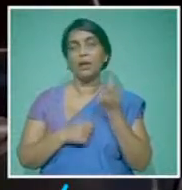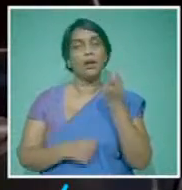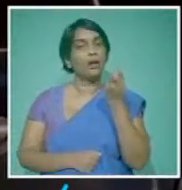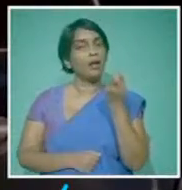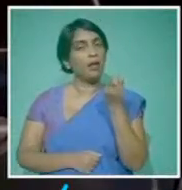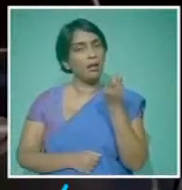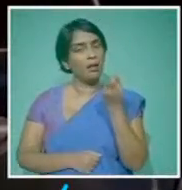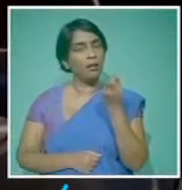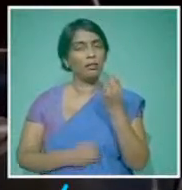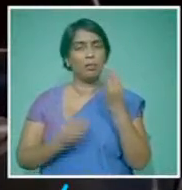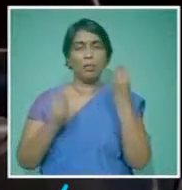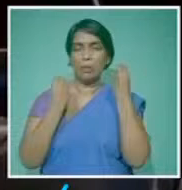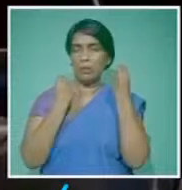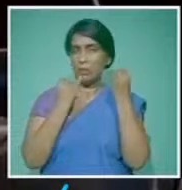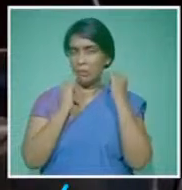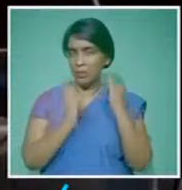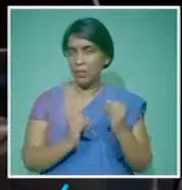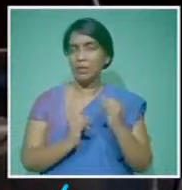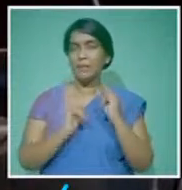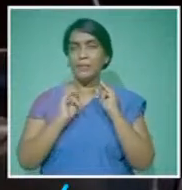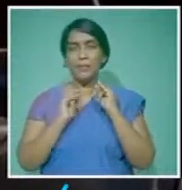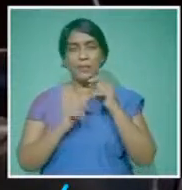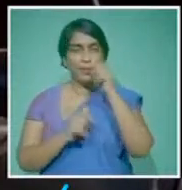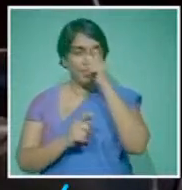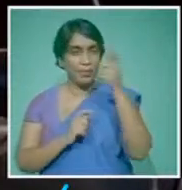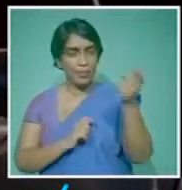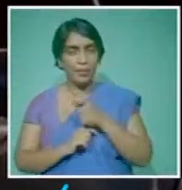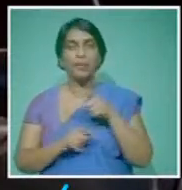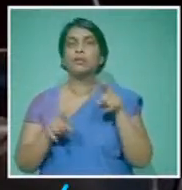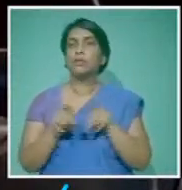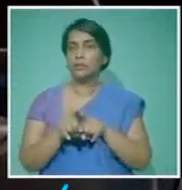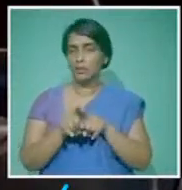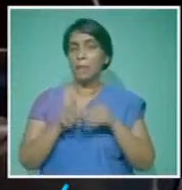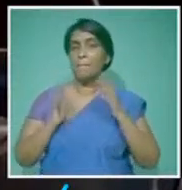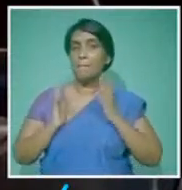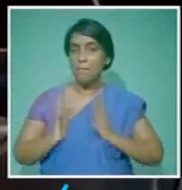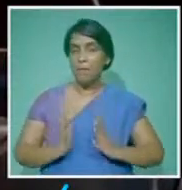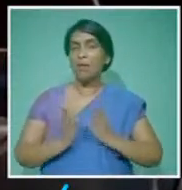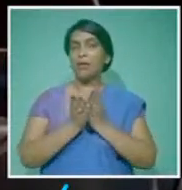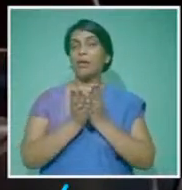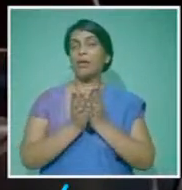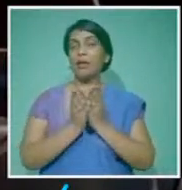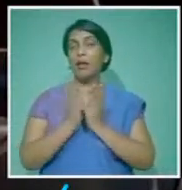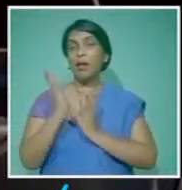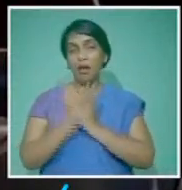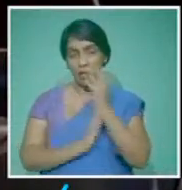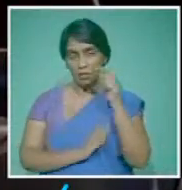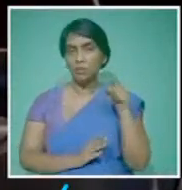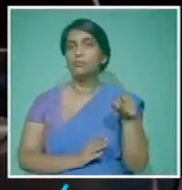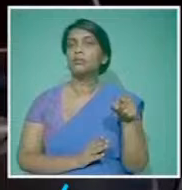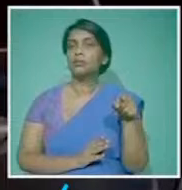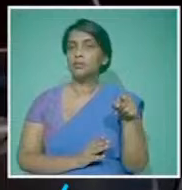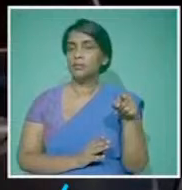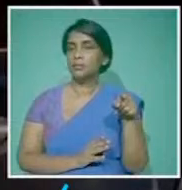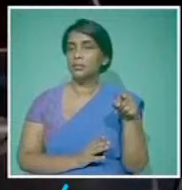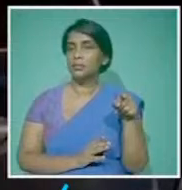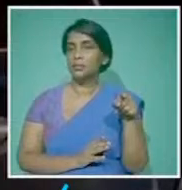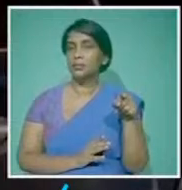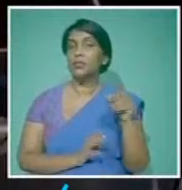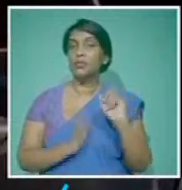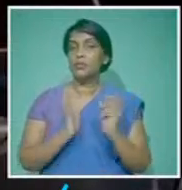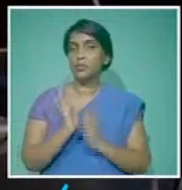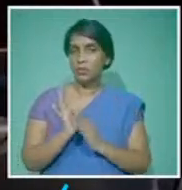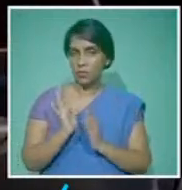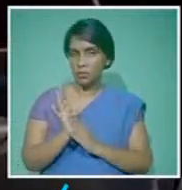ආර්ථික අපරාධ දූෂණය කියන එක මානව හිමිකම් ජාත්‍යන්තර මානව හිමිකම්